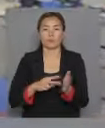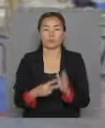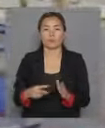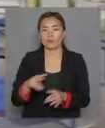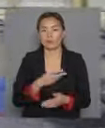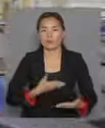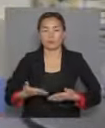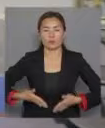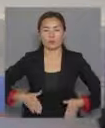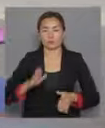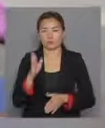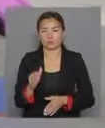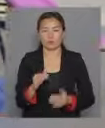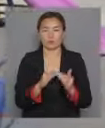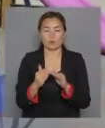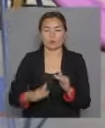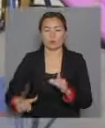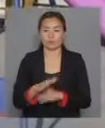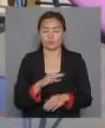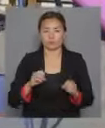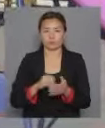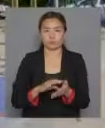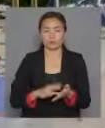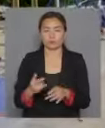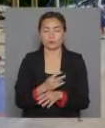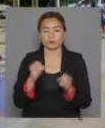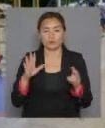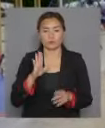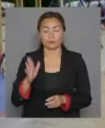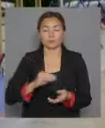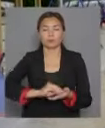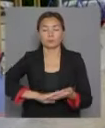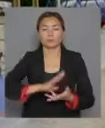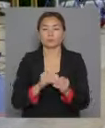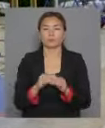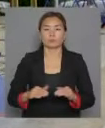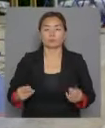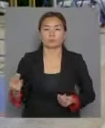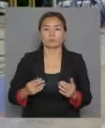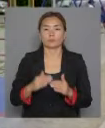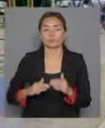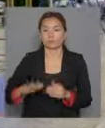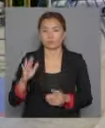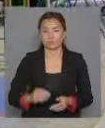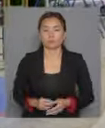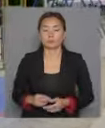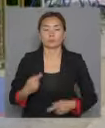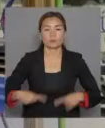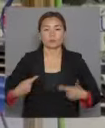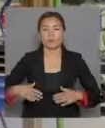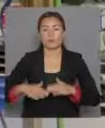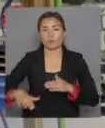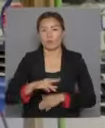и пешеходных дорог, жилых дворов, установку ночных фонарей, а также устройство детских игровых площадок и мини-футбольных